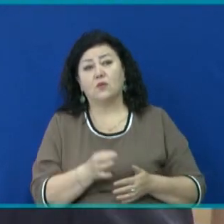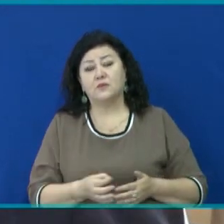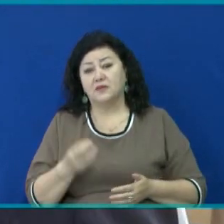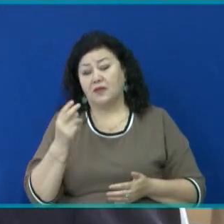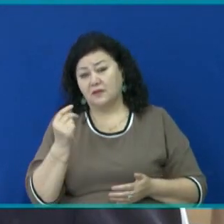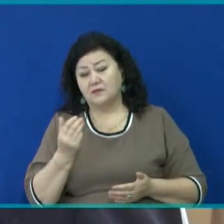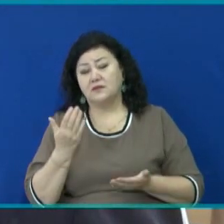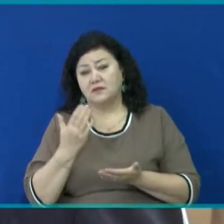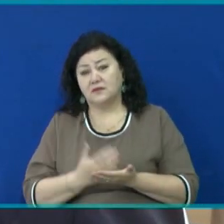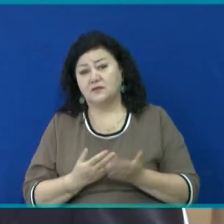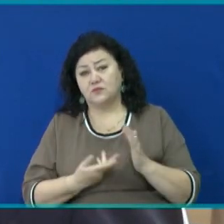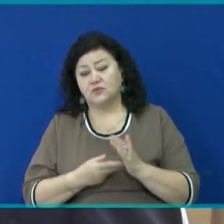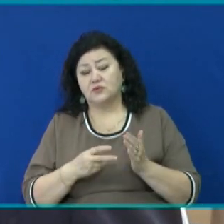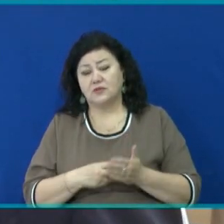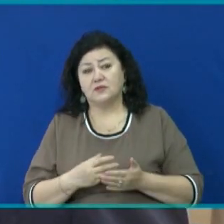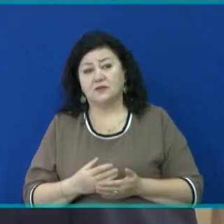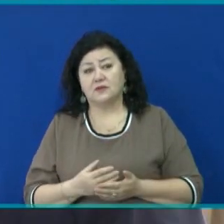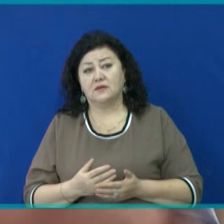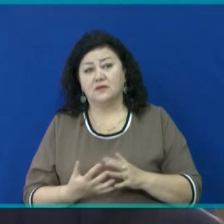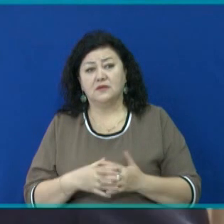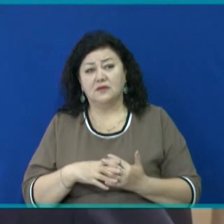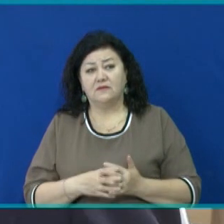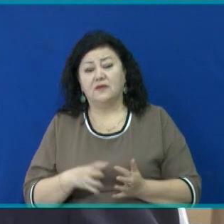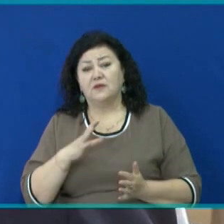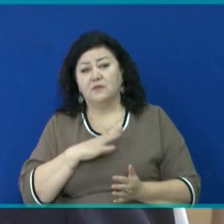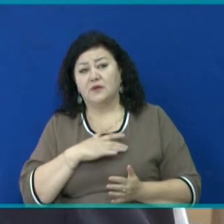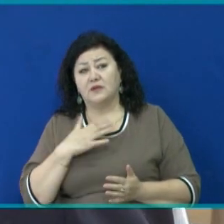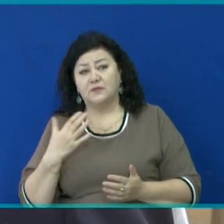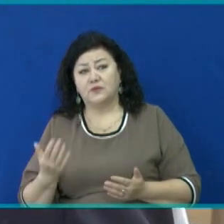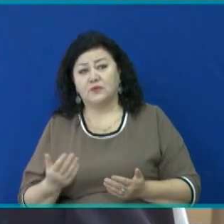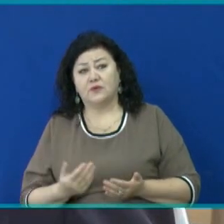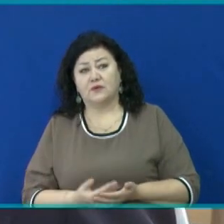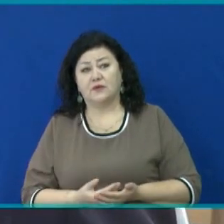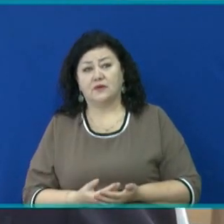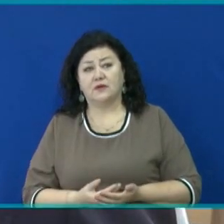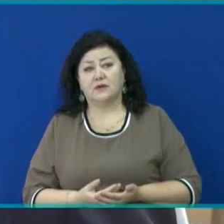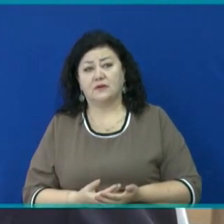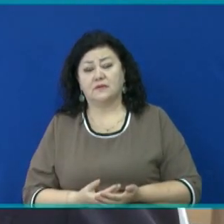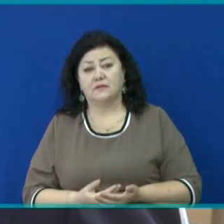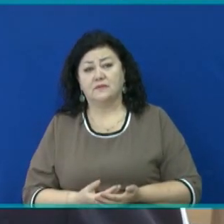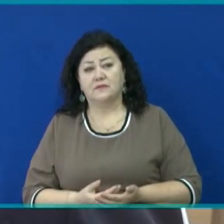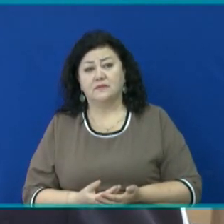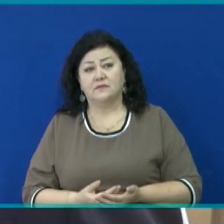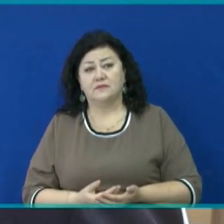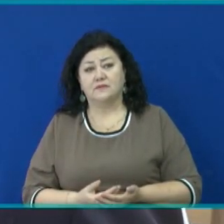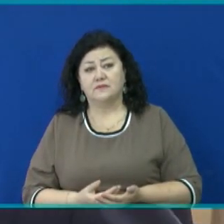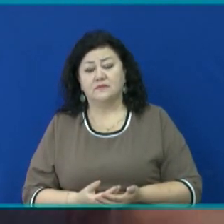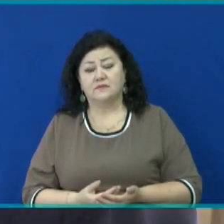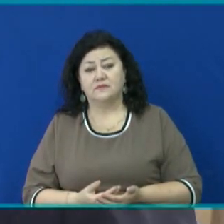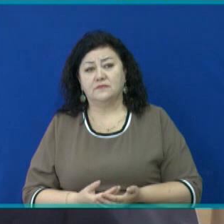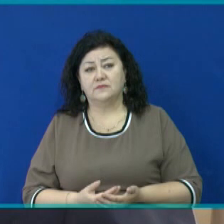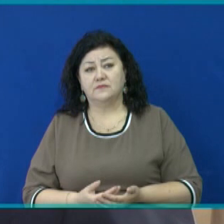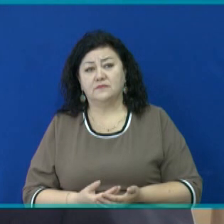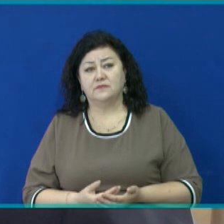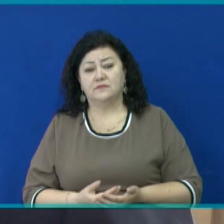әрине көп болды, ауылдар көп болды. Екі облыстың ауылы енді бір табақ көжені бес